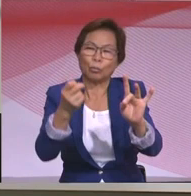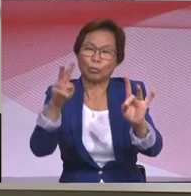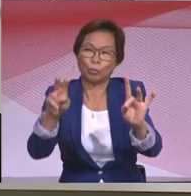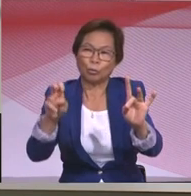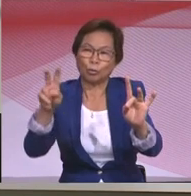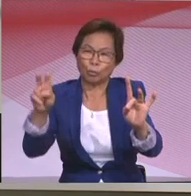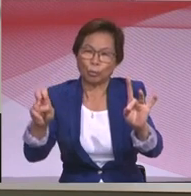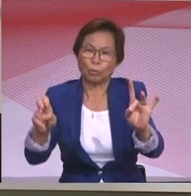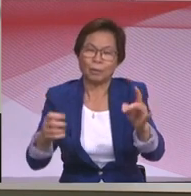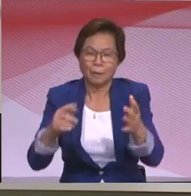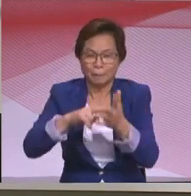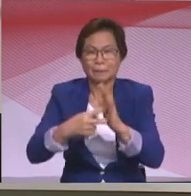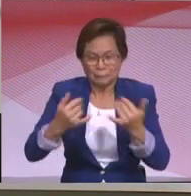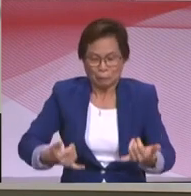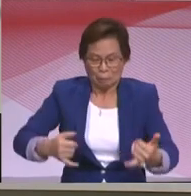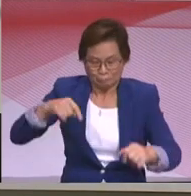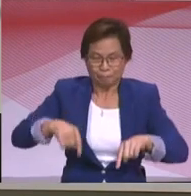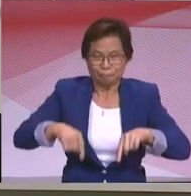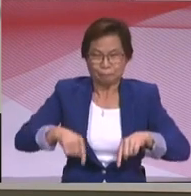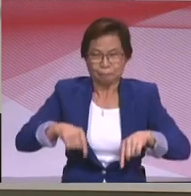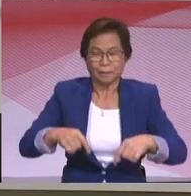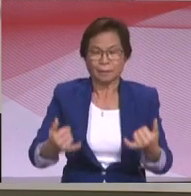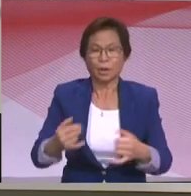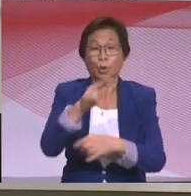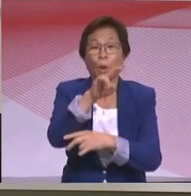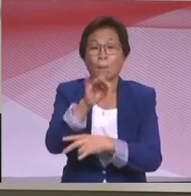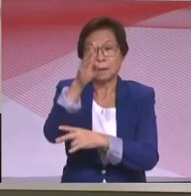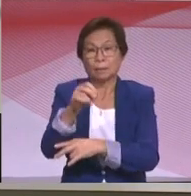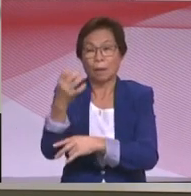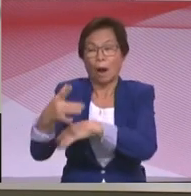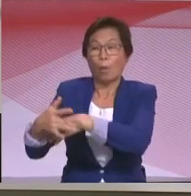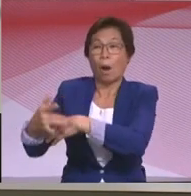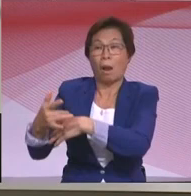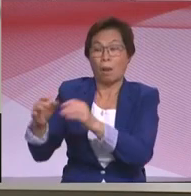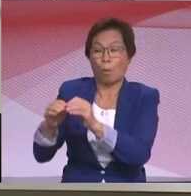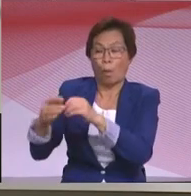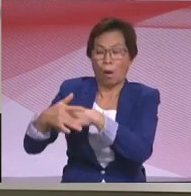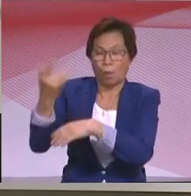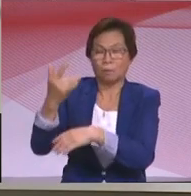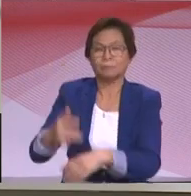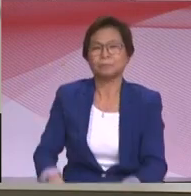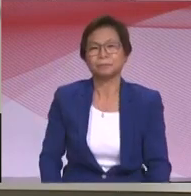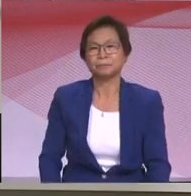Disember 2020. Hari inilah 28 Disember, iaitu lebih awal daripada yang dijadualkan.